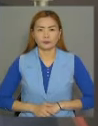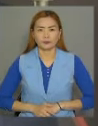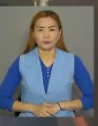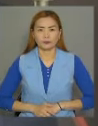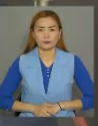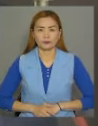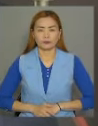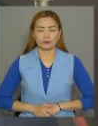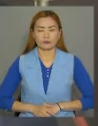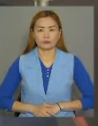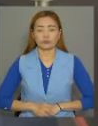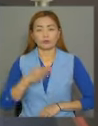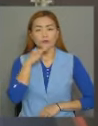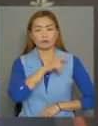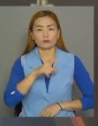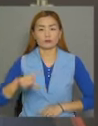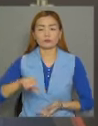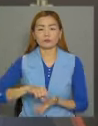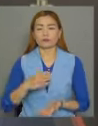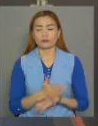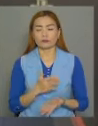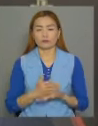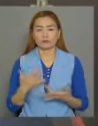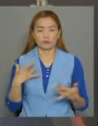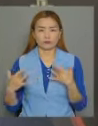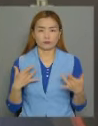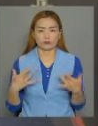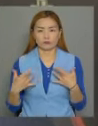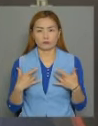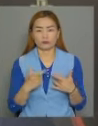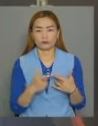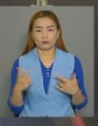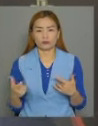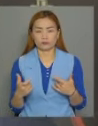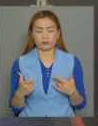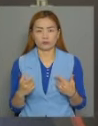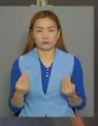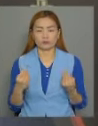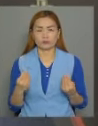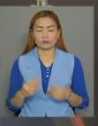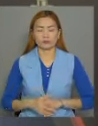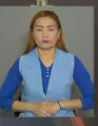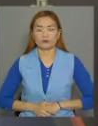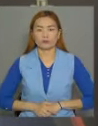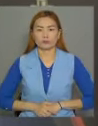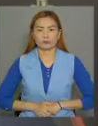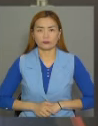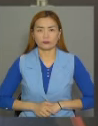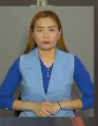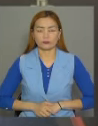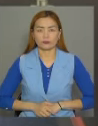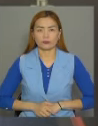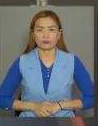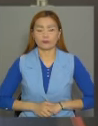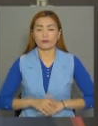Көрермендер бәрі көптеп келуде. Бұл біздің театрымыздың, көрермен деген біздің театрымыздың үлкен арқауымыз, алтын көпіріміз.